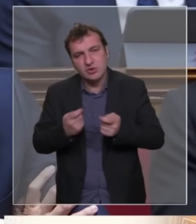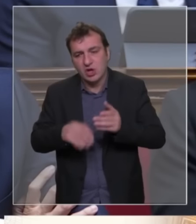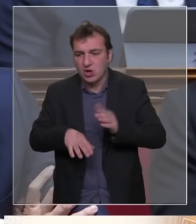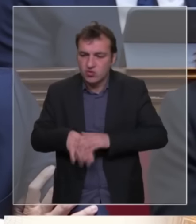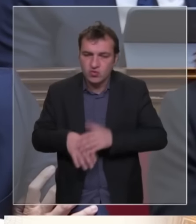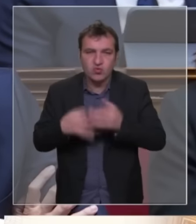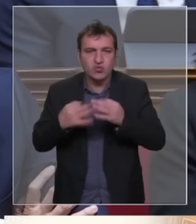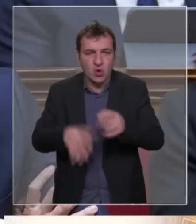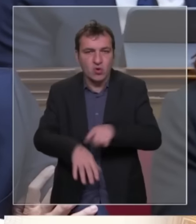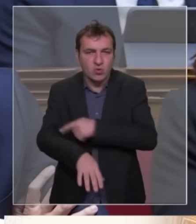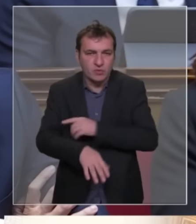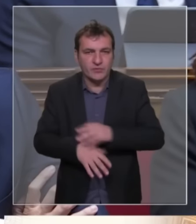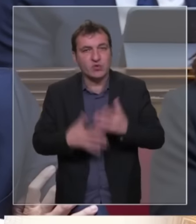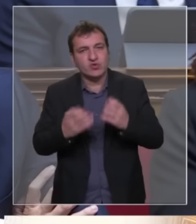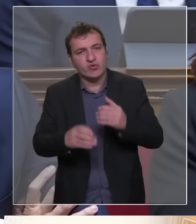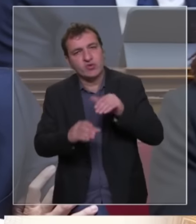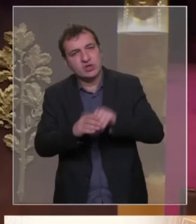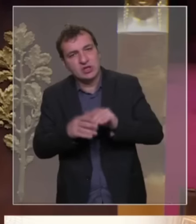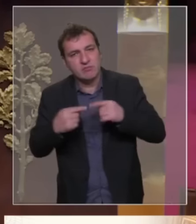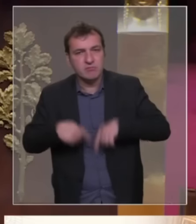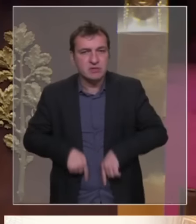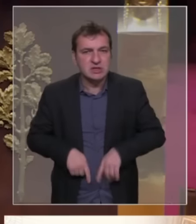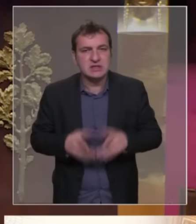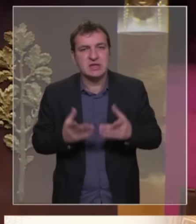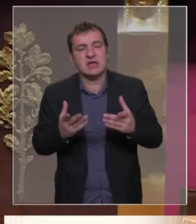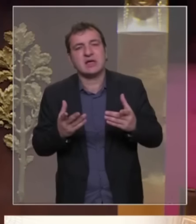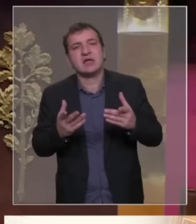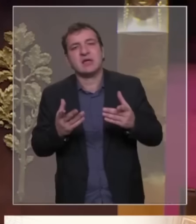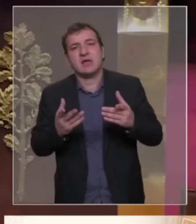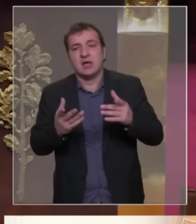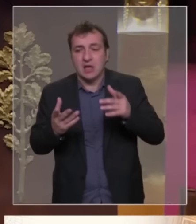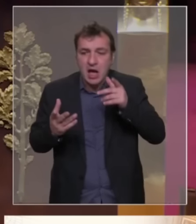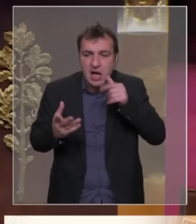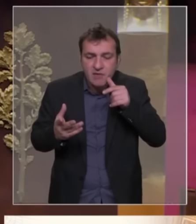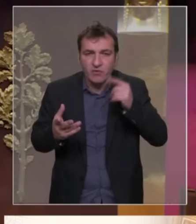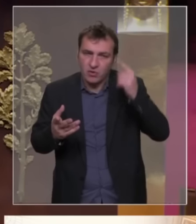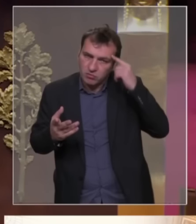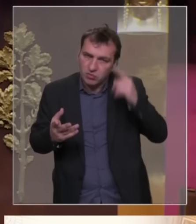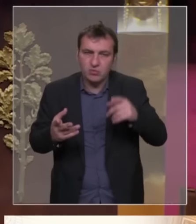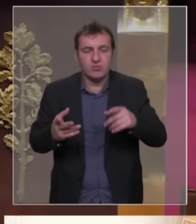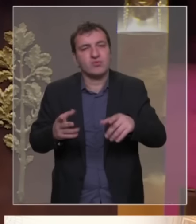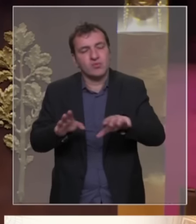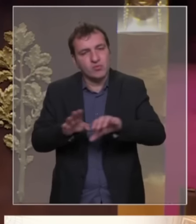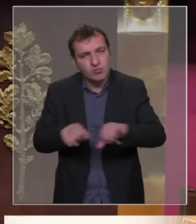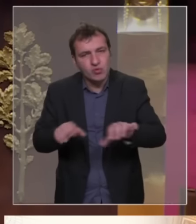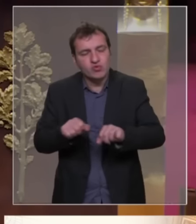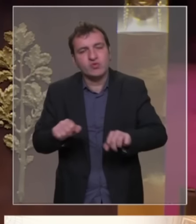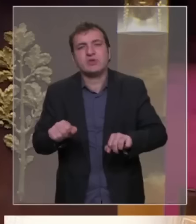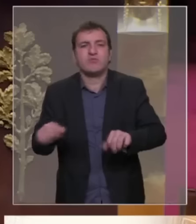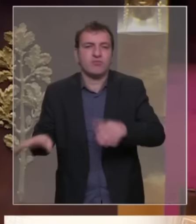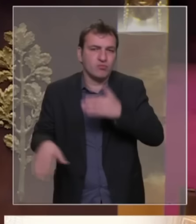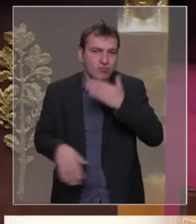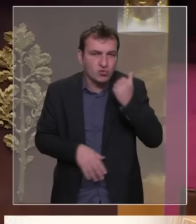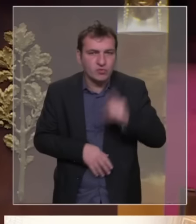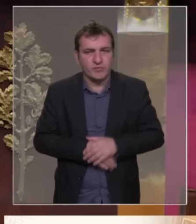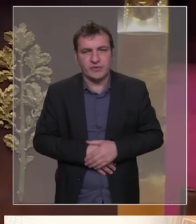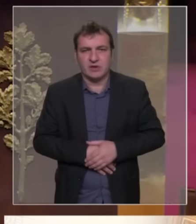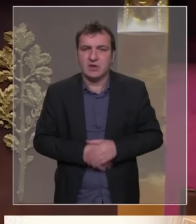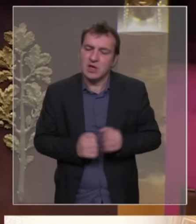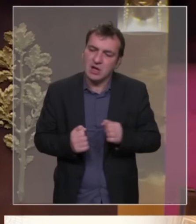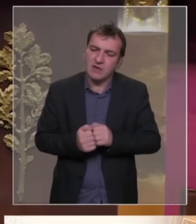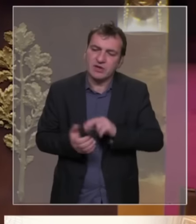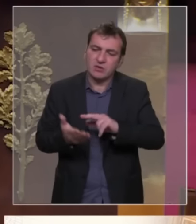ministères et chez les opérateurs publics soit engagé un effort de productivité, contractualisé, en